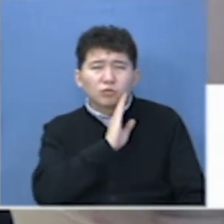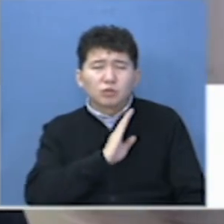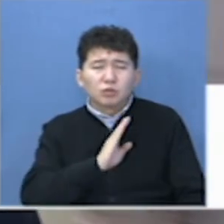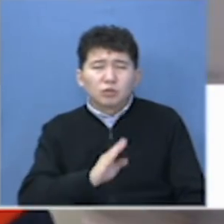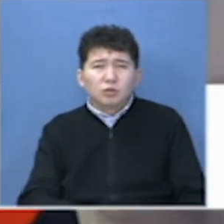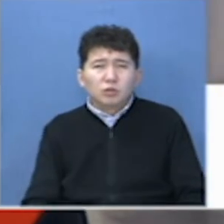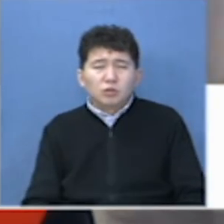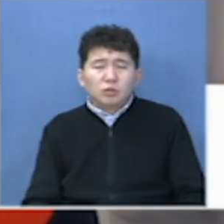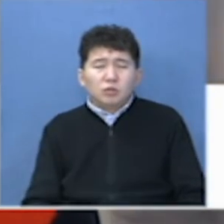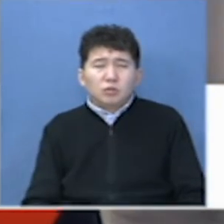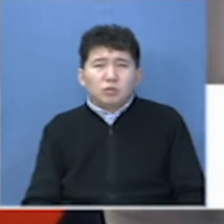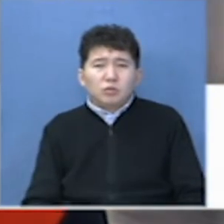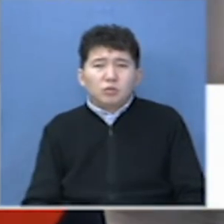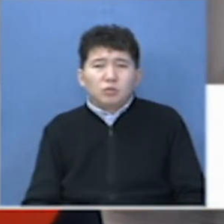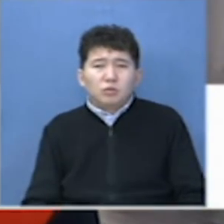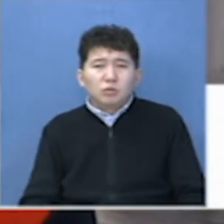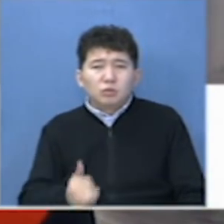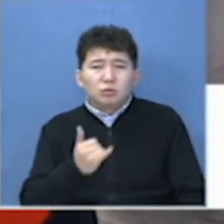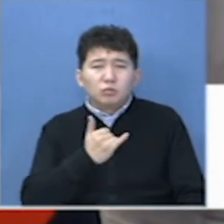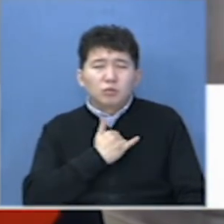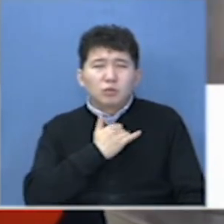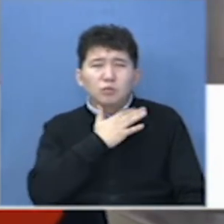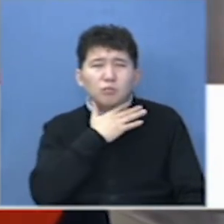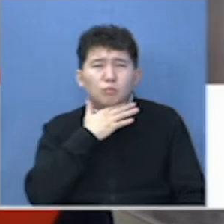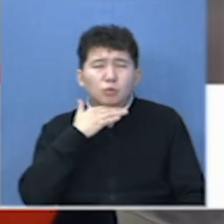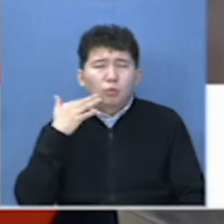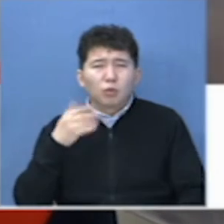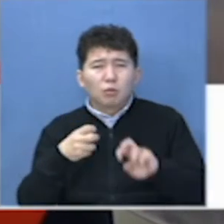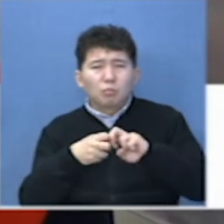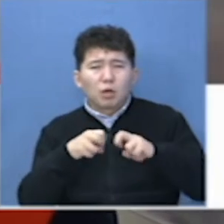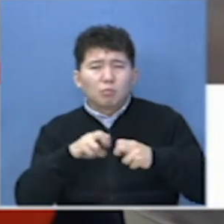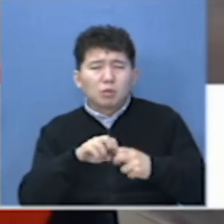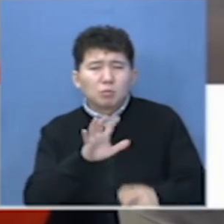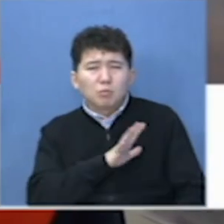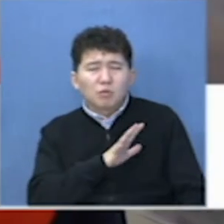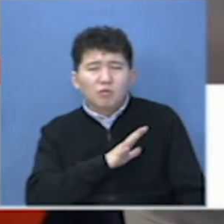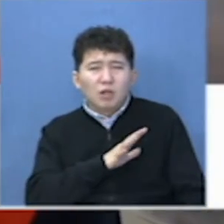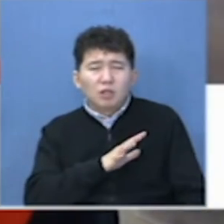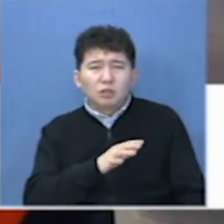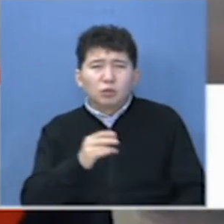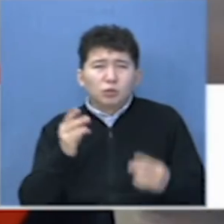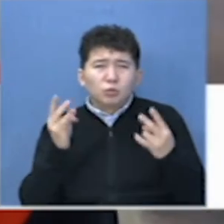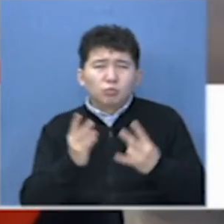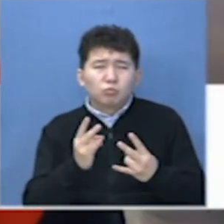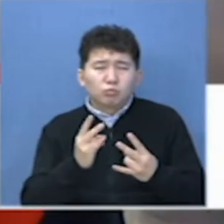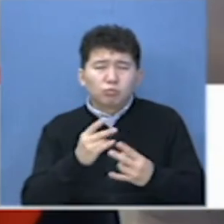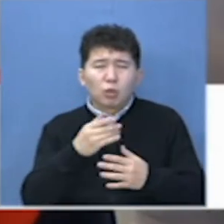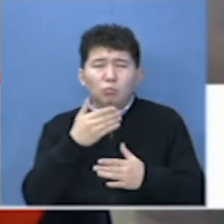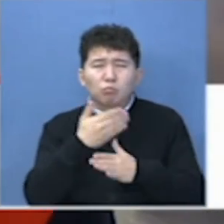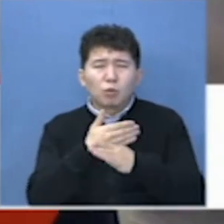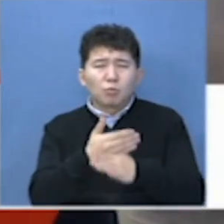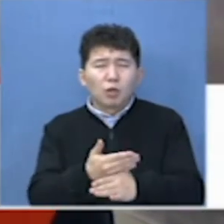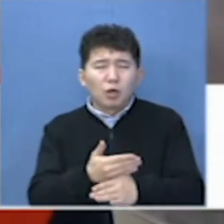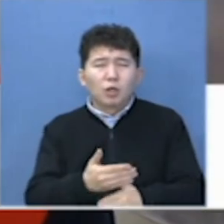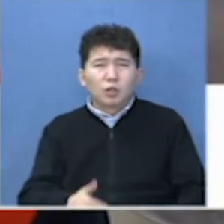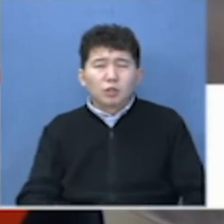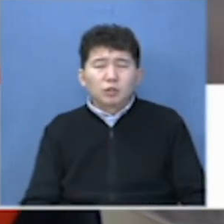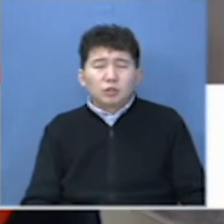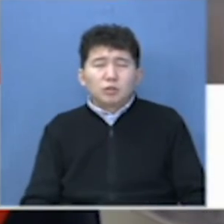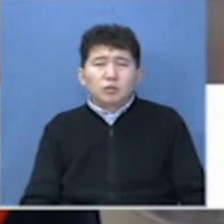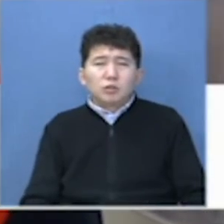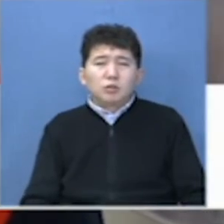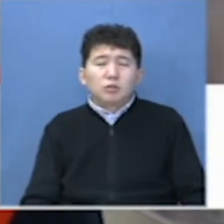бізде өте көп проблемалар болады. Соған әрқашан көмектеседі. Бұл кісіден